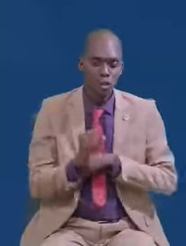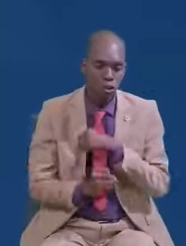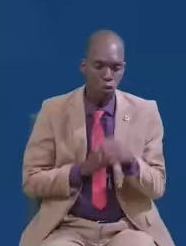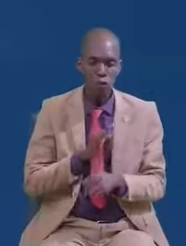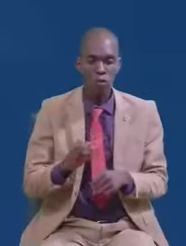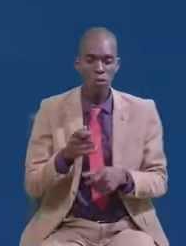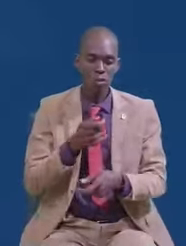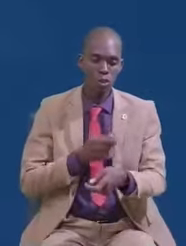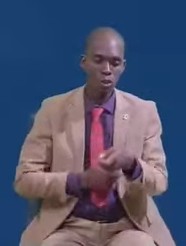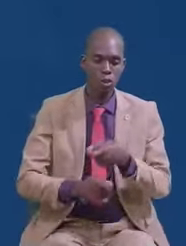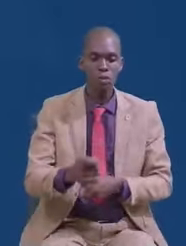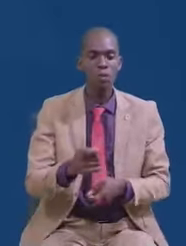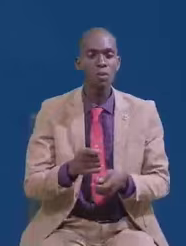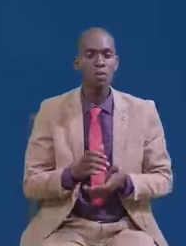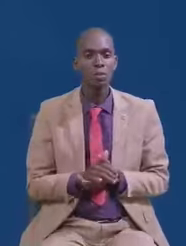souffrant.